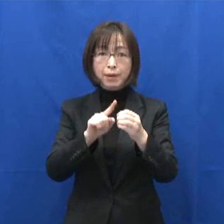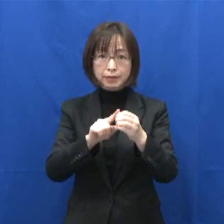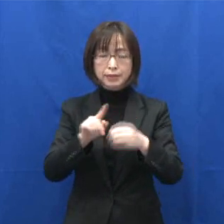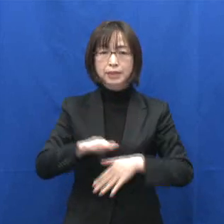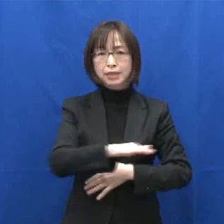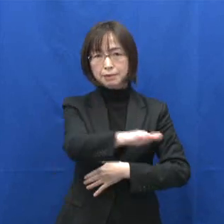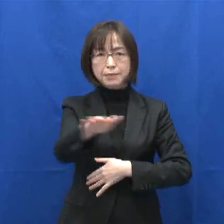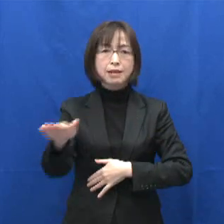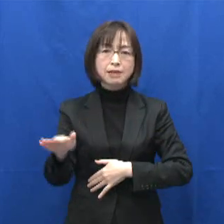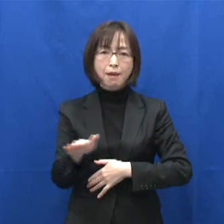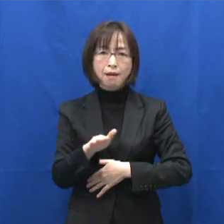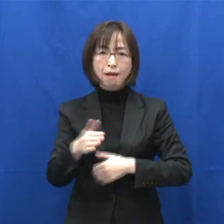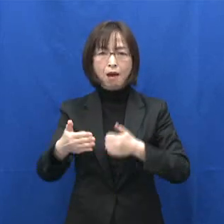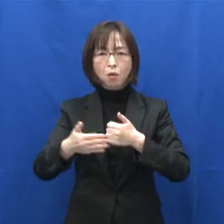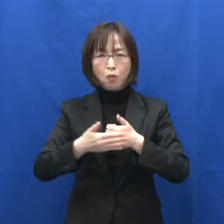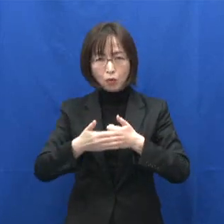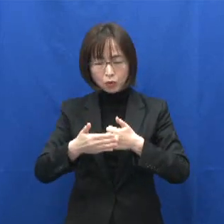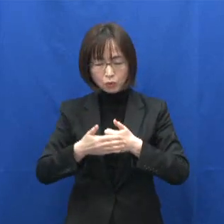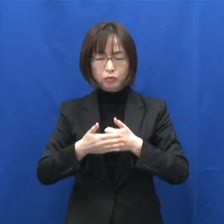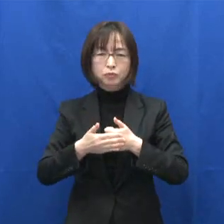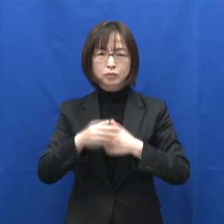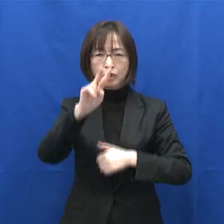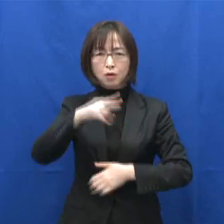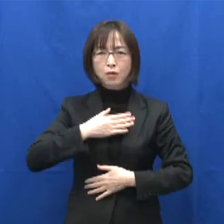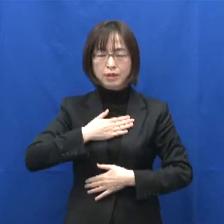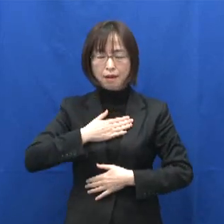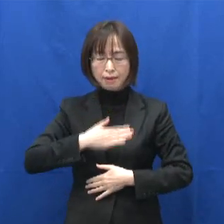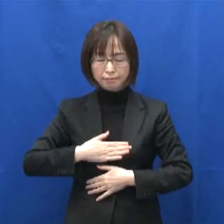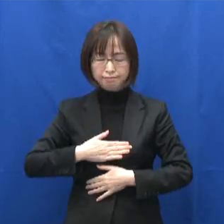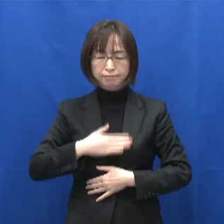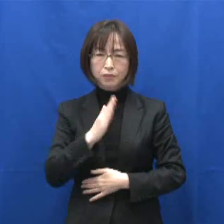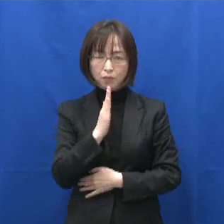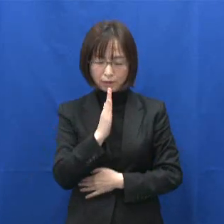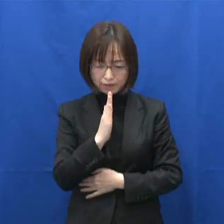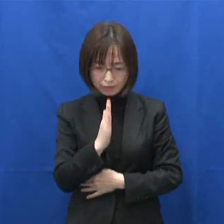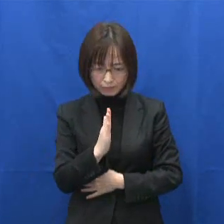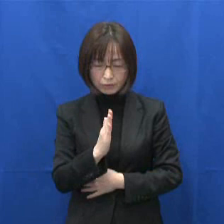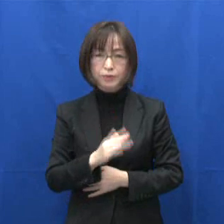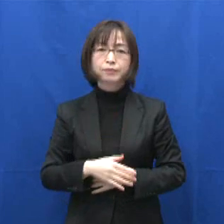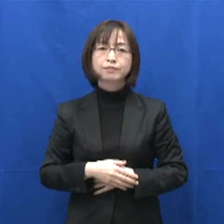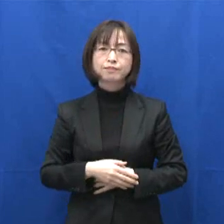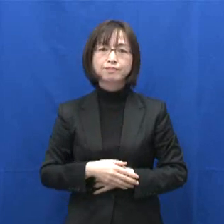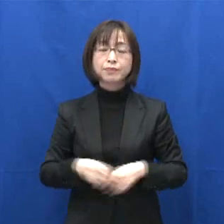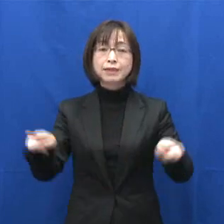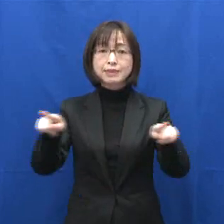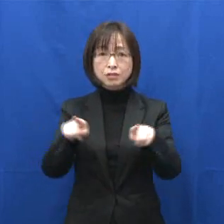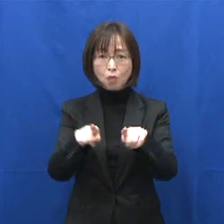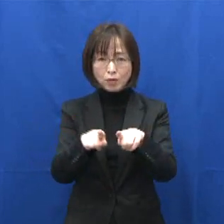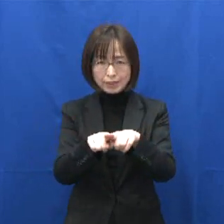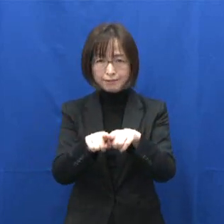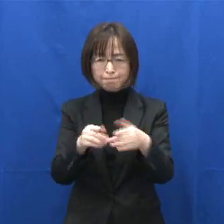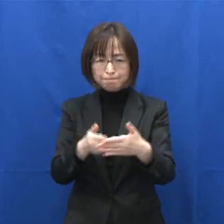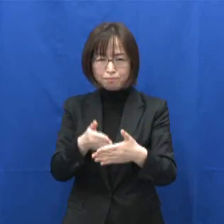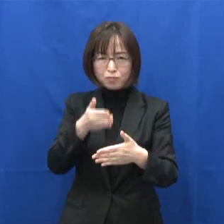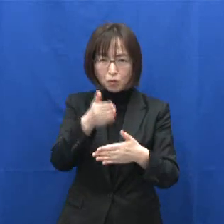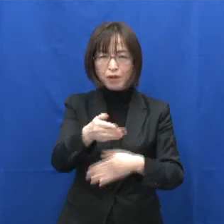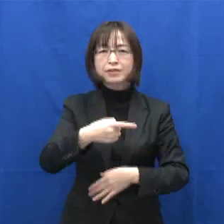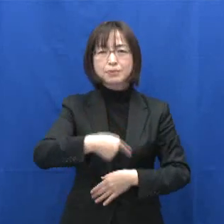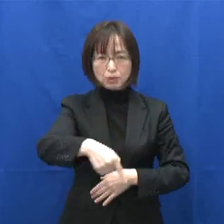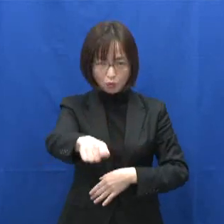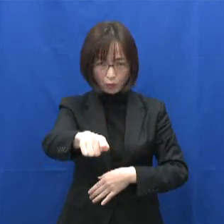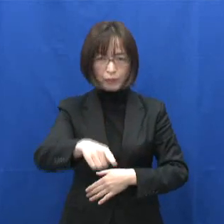皆様にご協力とご理解をお願いをいたします。一緒に 乗り越えてまいりまし